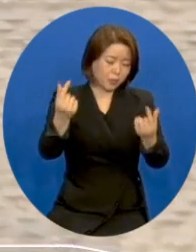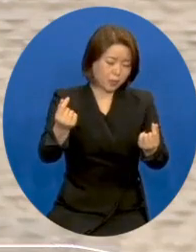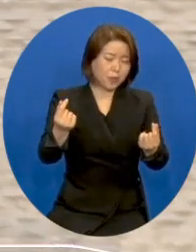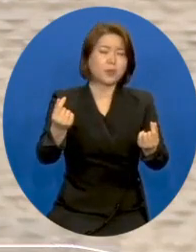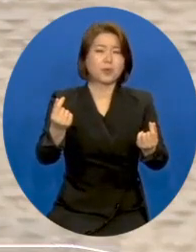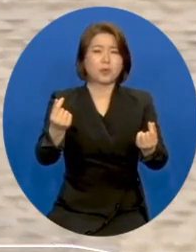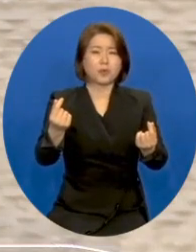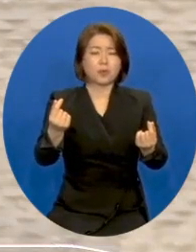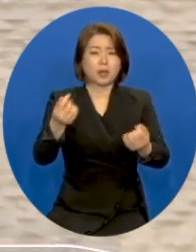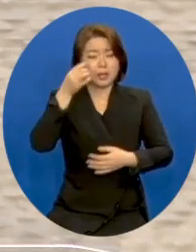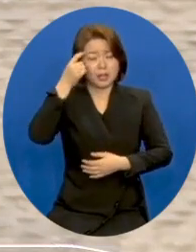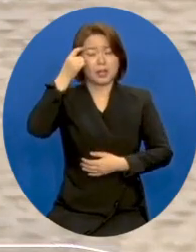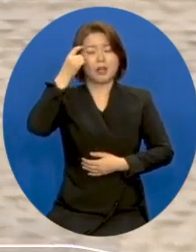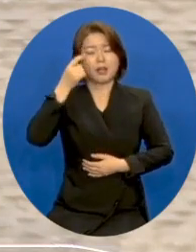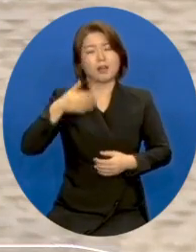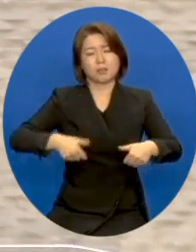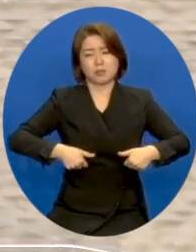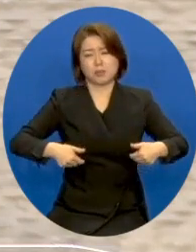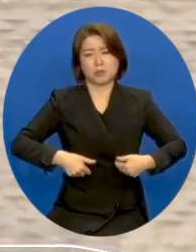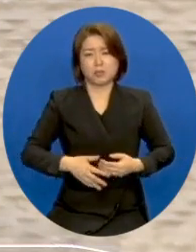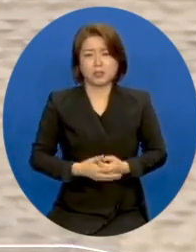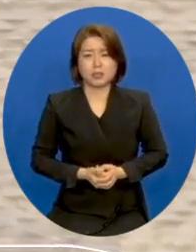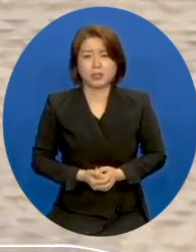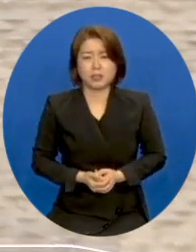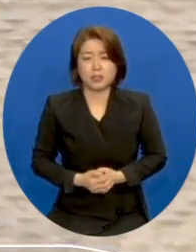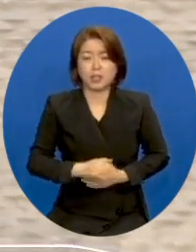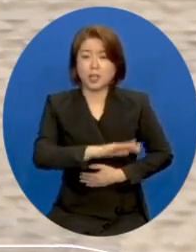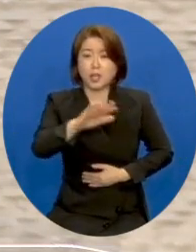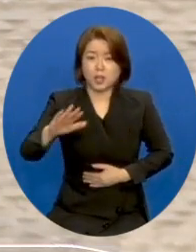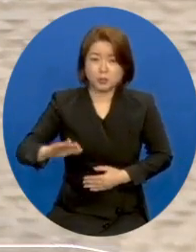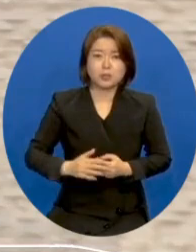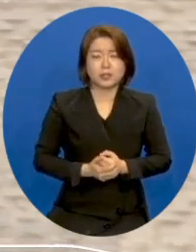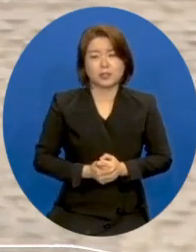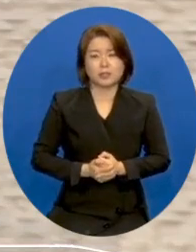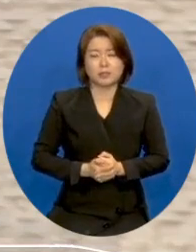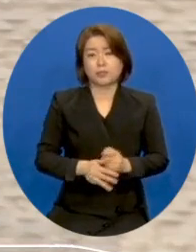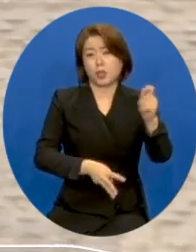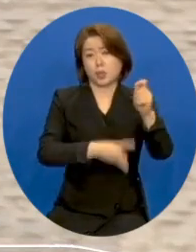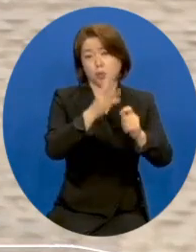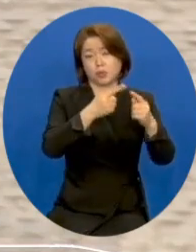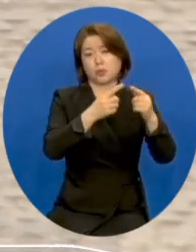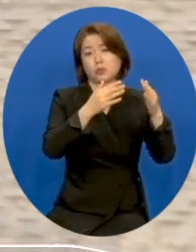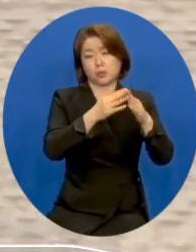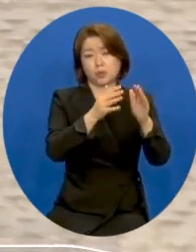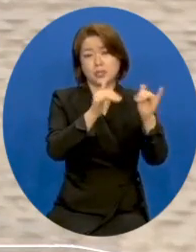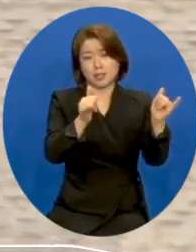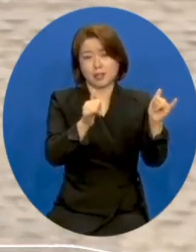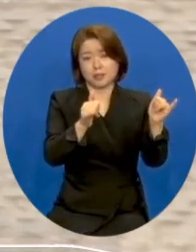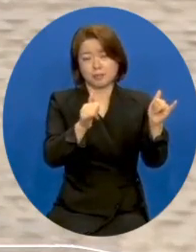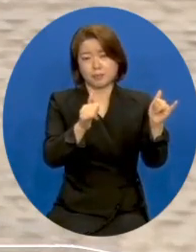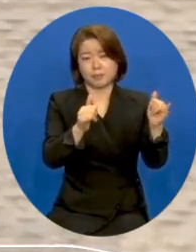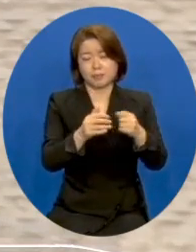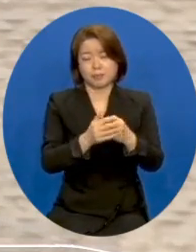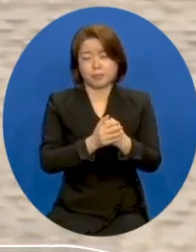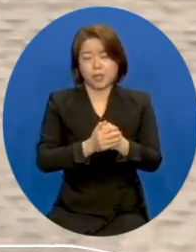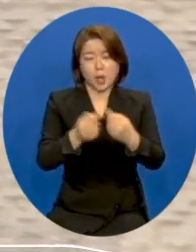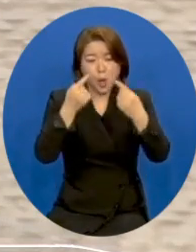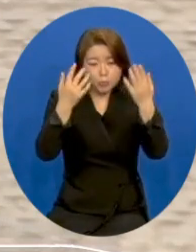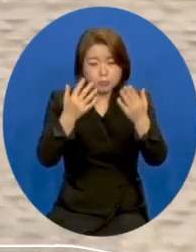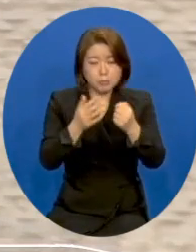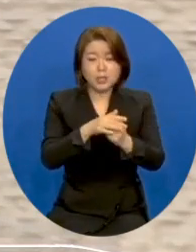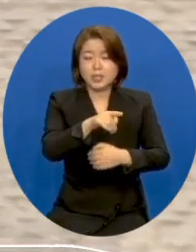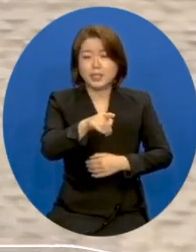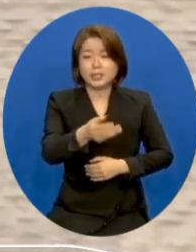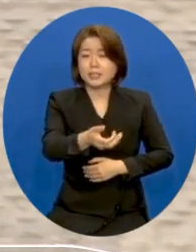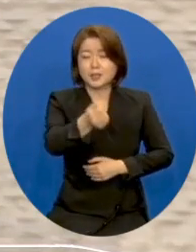것을 깨달아야 합니다. 우리는 고린도 교인들은 분명히 붙잡지